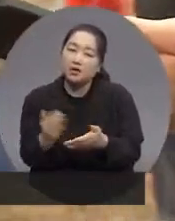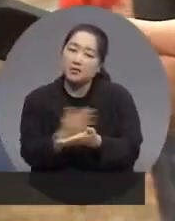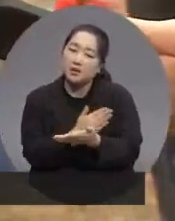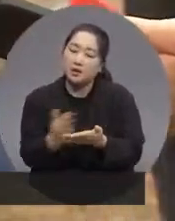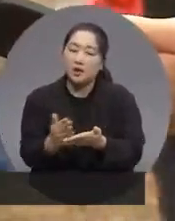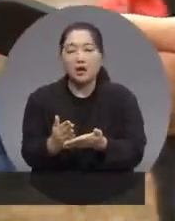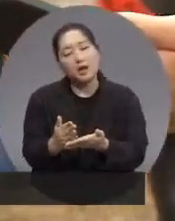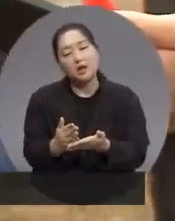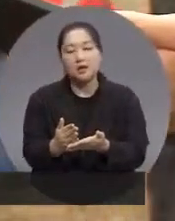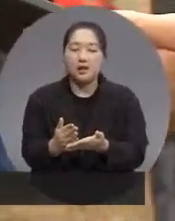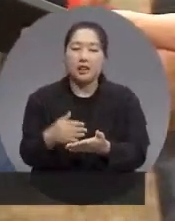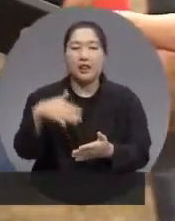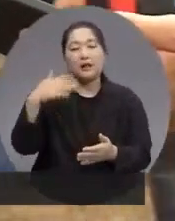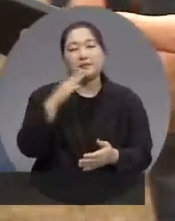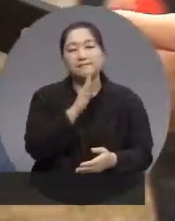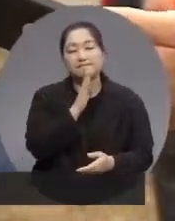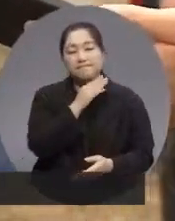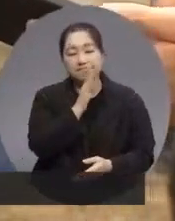수단을